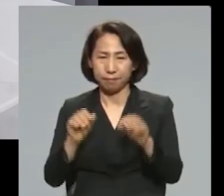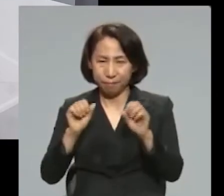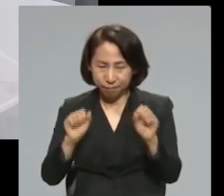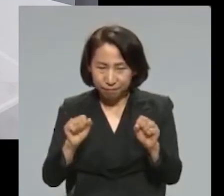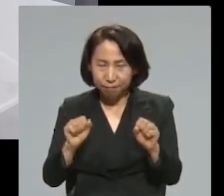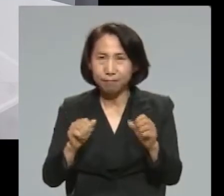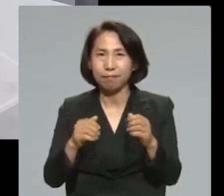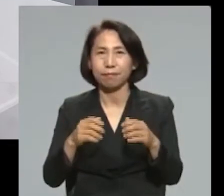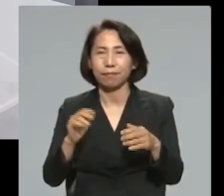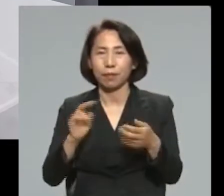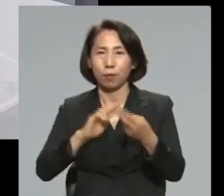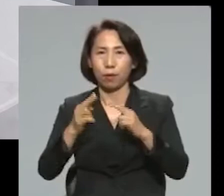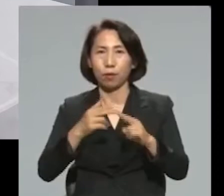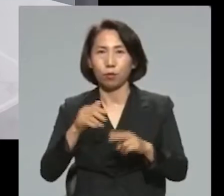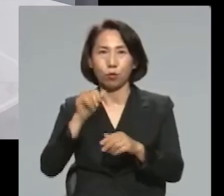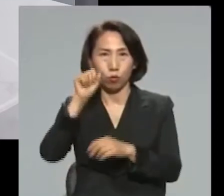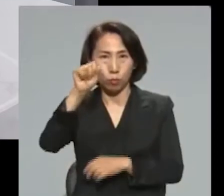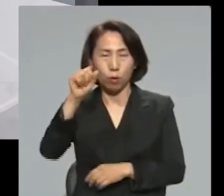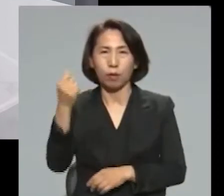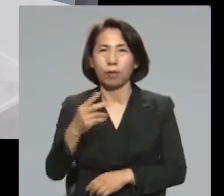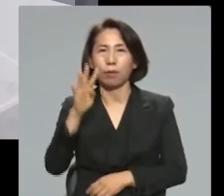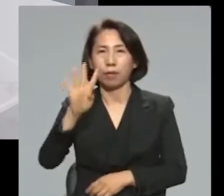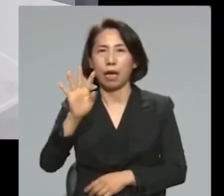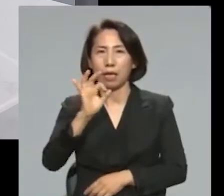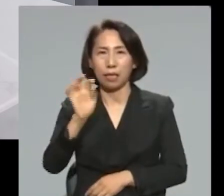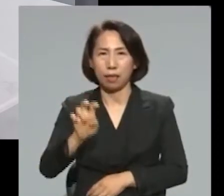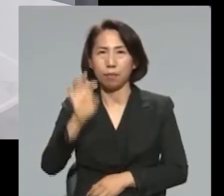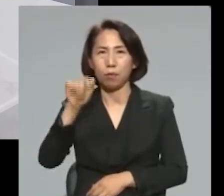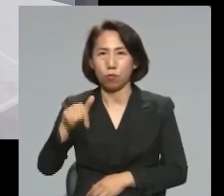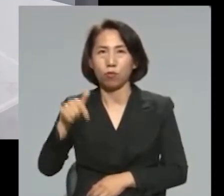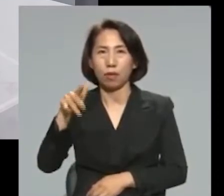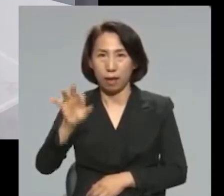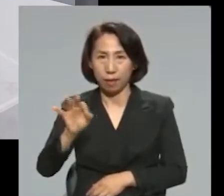안녕하십니까. 고령군수 후보 기호 4번 임욱강 인사드립니다.